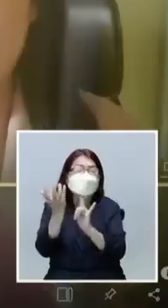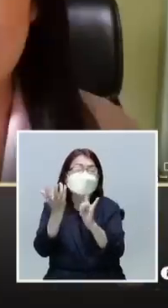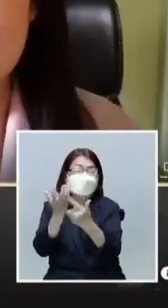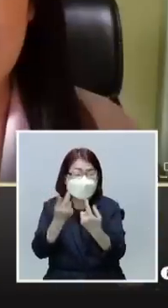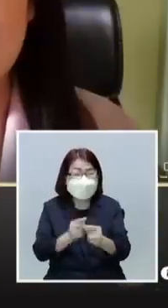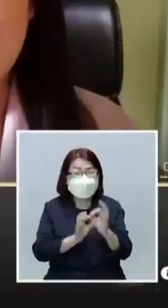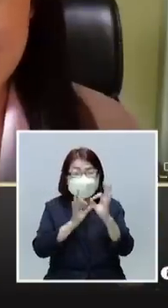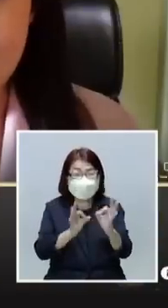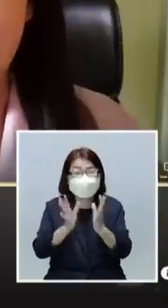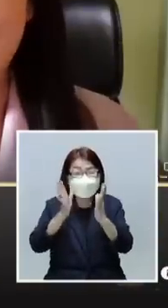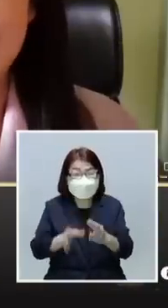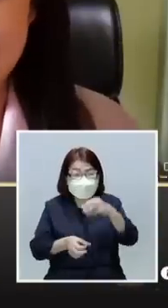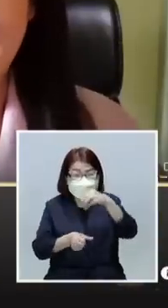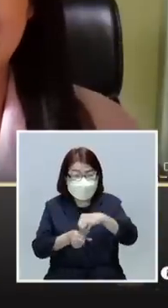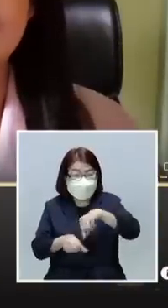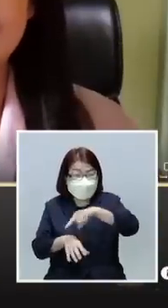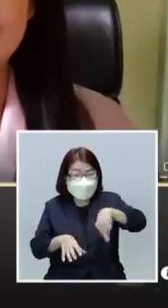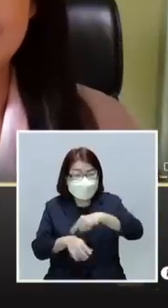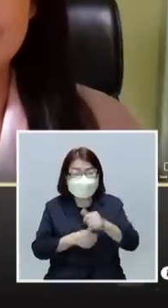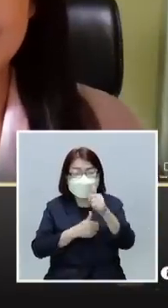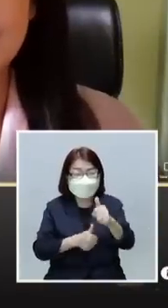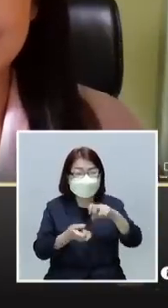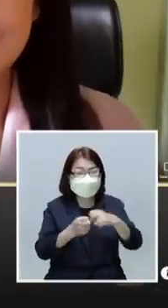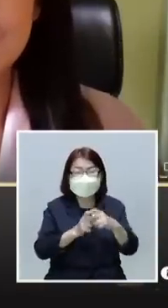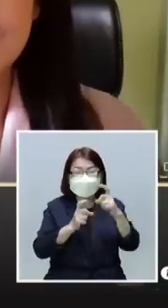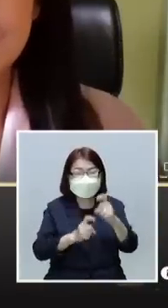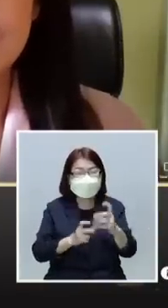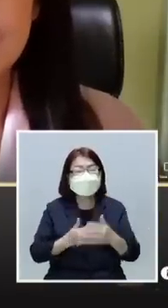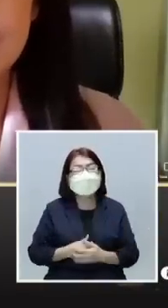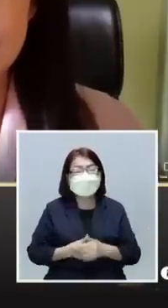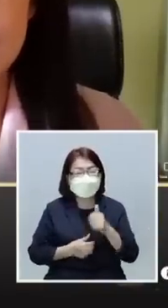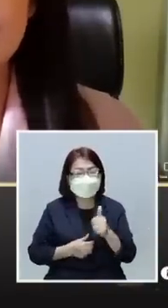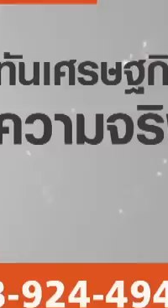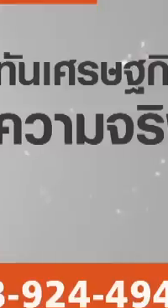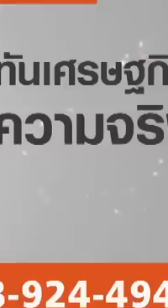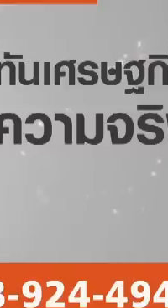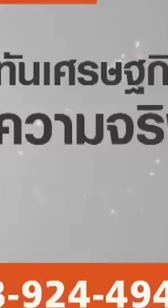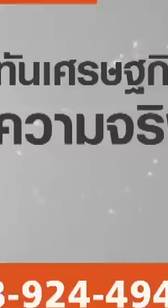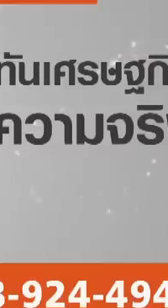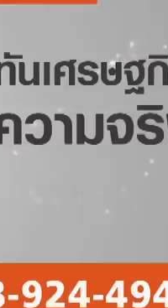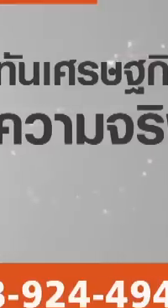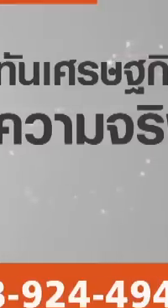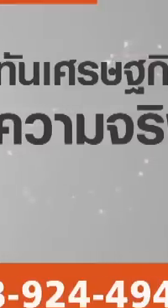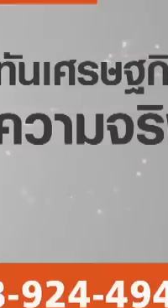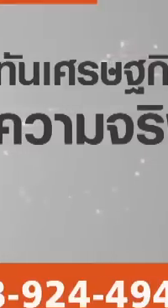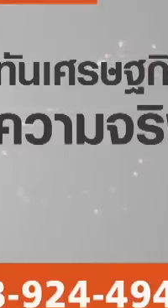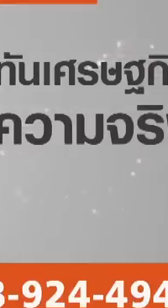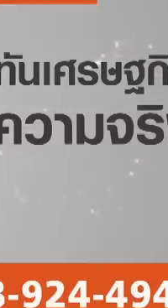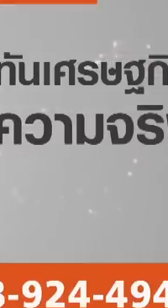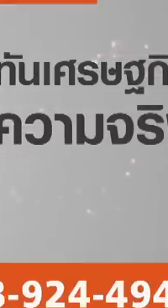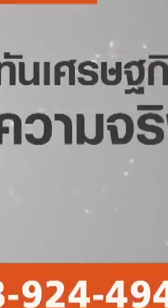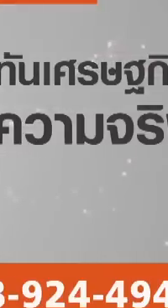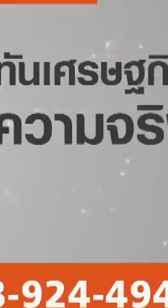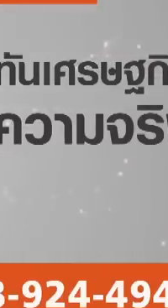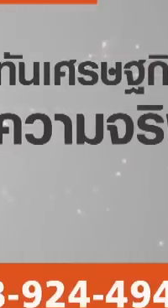ถานีอวกาศนานาชาติยังปลอดภัยดีค่ะ ดีมากค่ะขอบคุณที่ติดตามรับชม